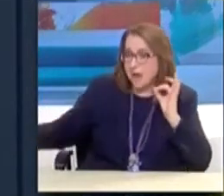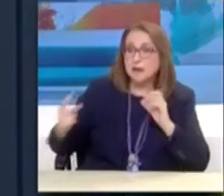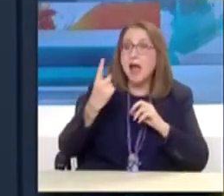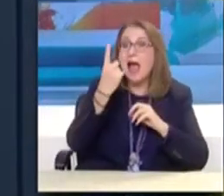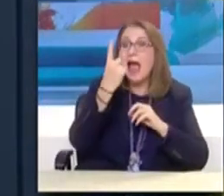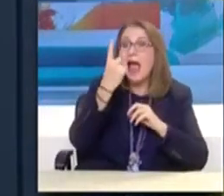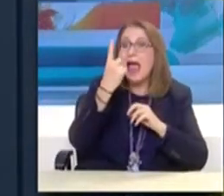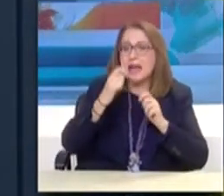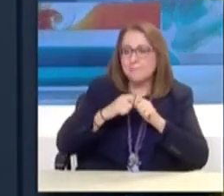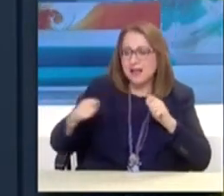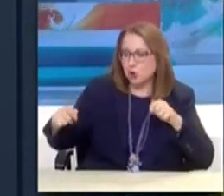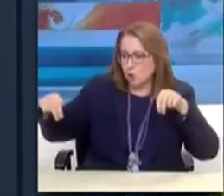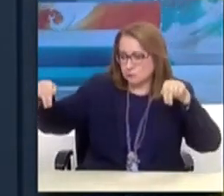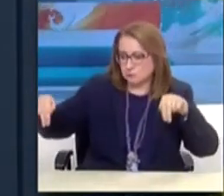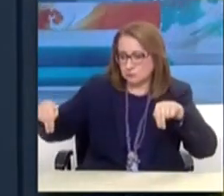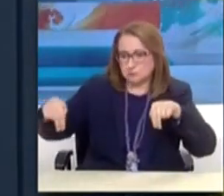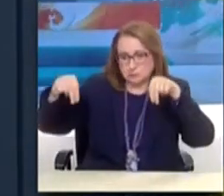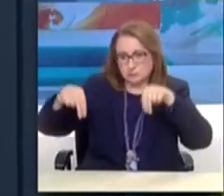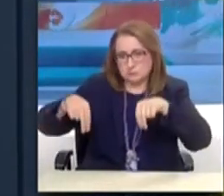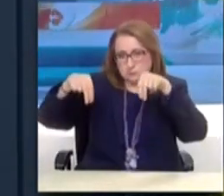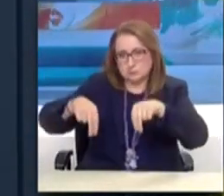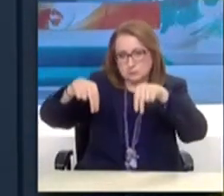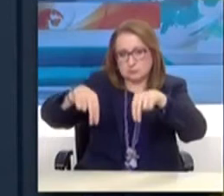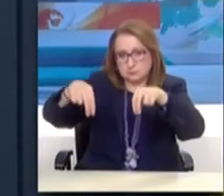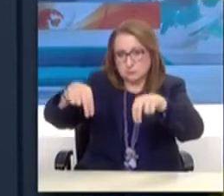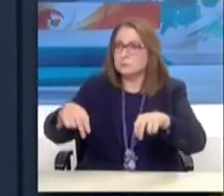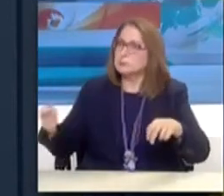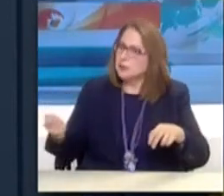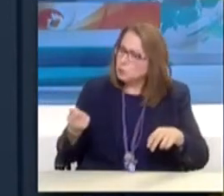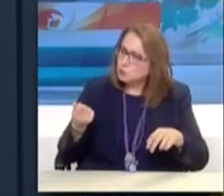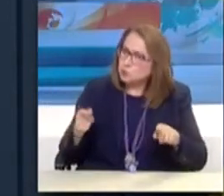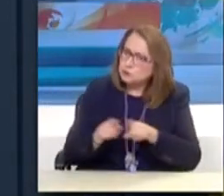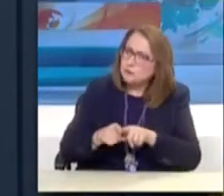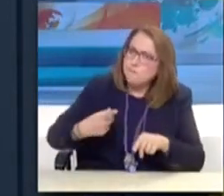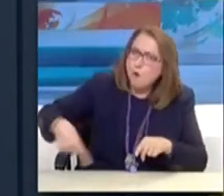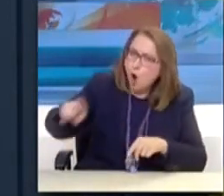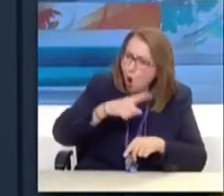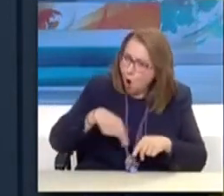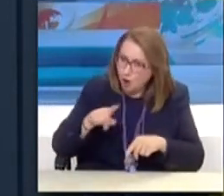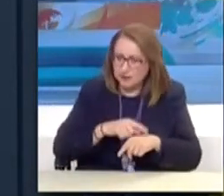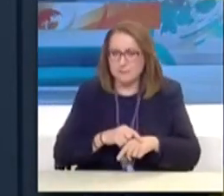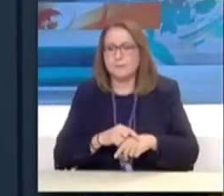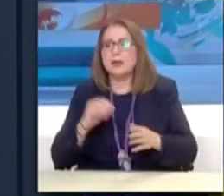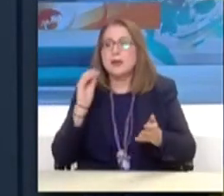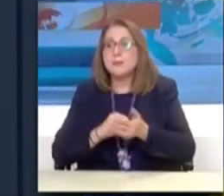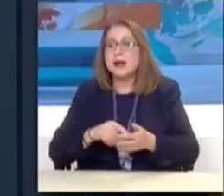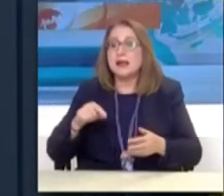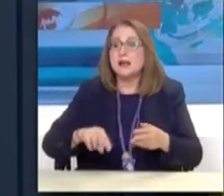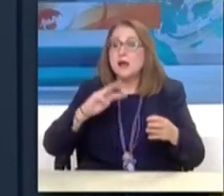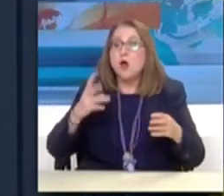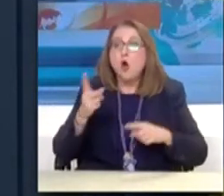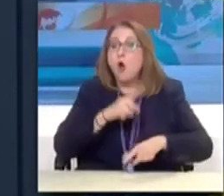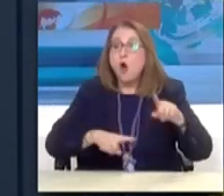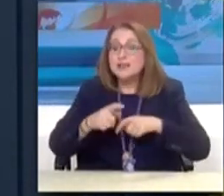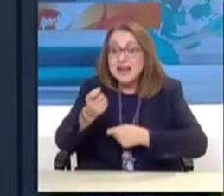ζώο. Τρίτον, οι επιχειρήσεις οφείλουν να λειτουργούν μέσω τηλεργασίας. Όπου από τη φύση της επιχείρησης δεν